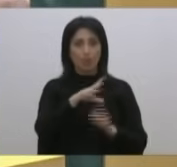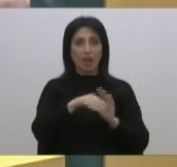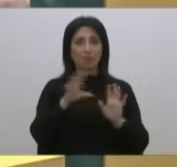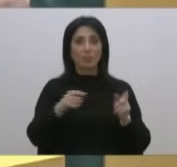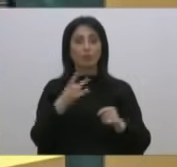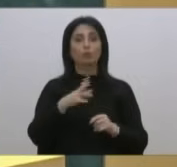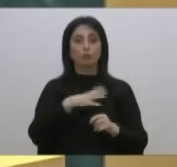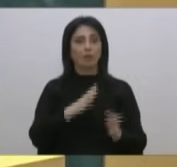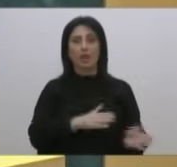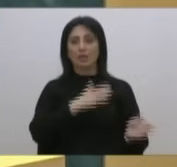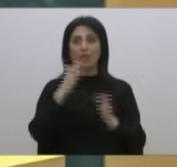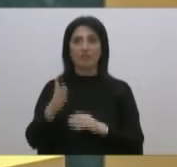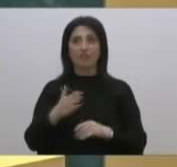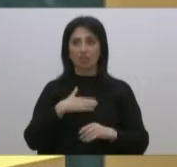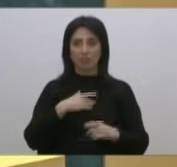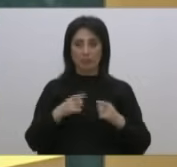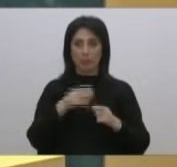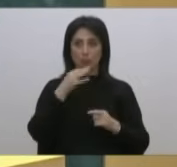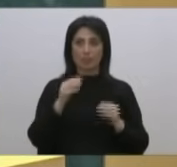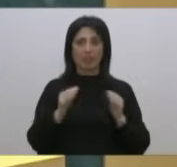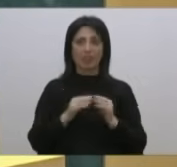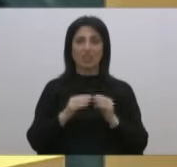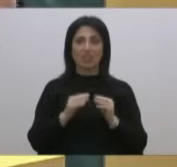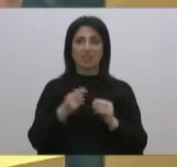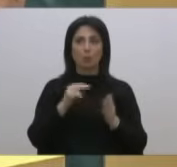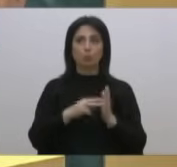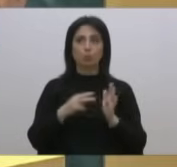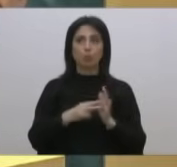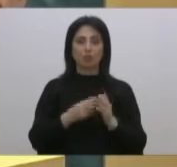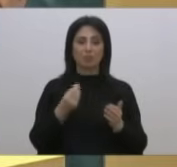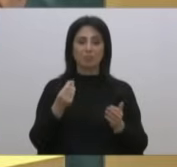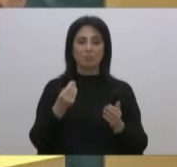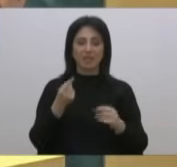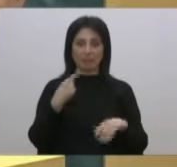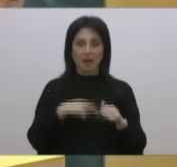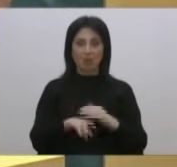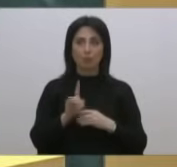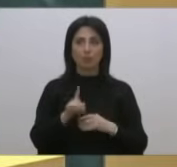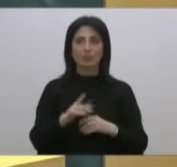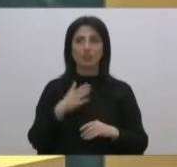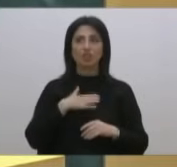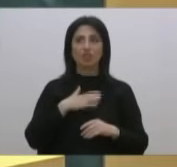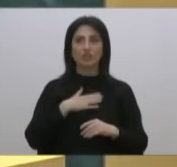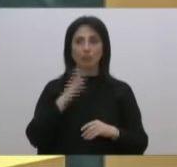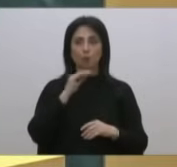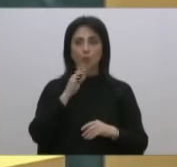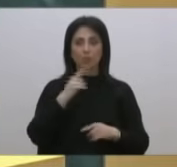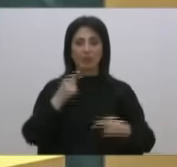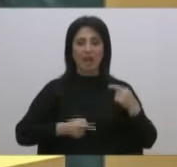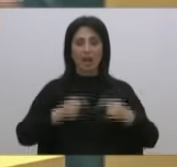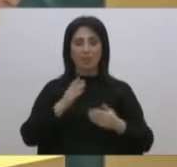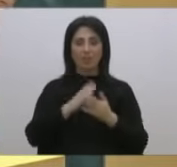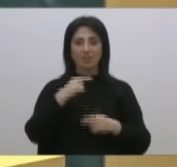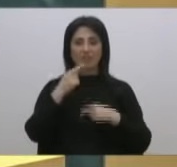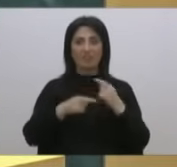ყოფილიყო პრეზიდენტს. ჩემი კუთხით გეტყვით, იგივე ბიუჯეტიდან და ფინანსებიდან გამომდინარე, ჩვენ, როდესაც კამათი